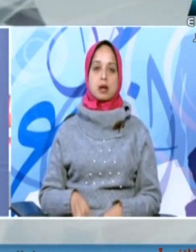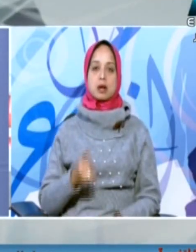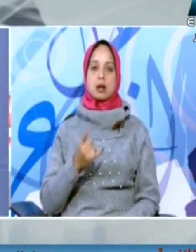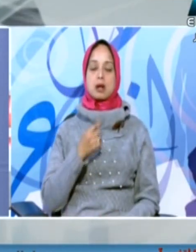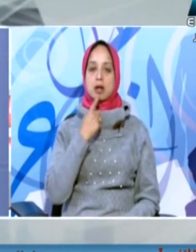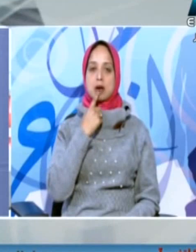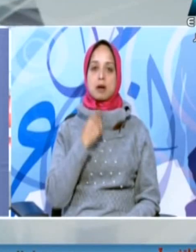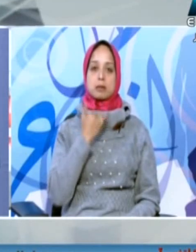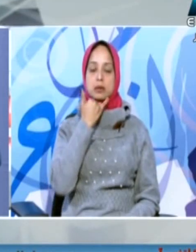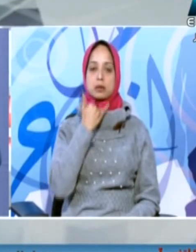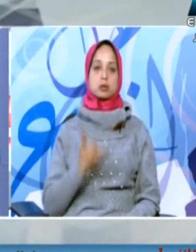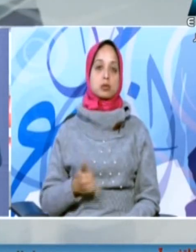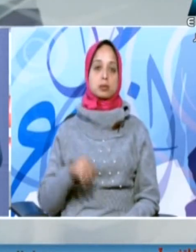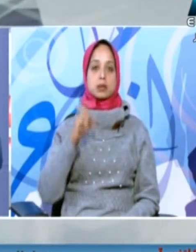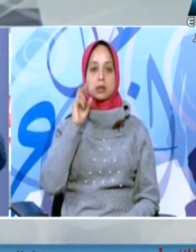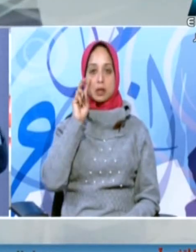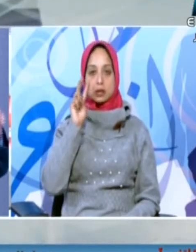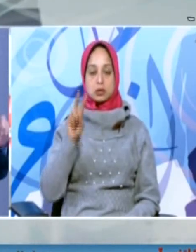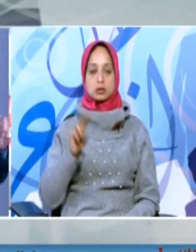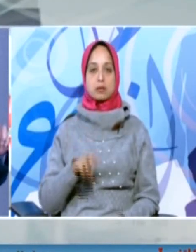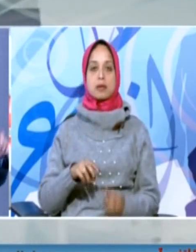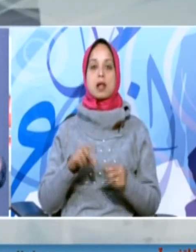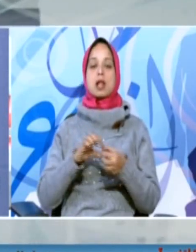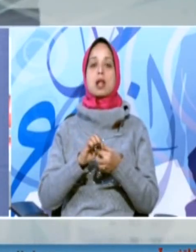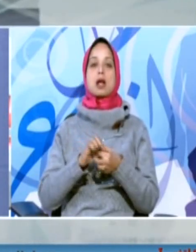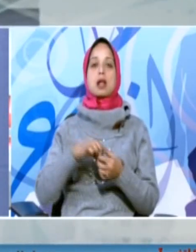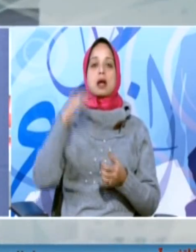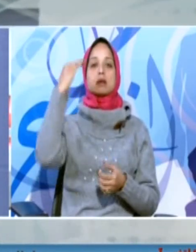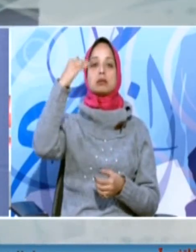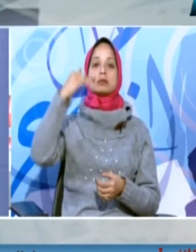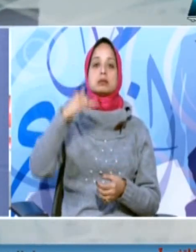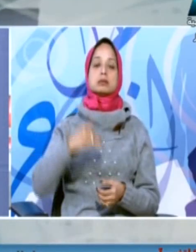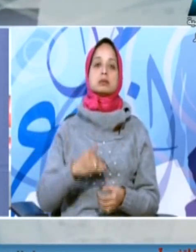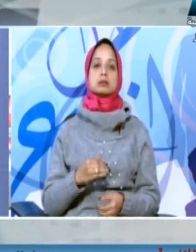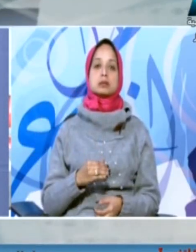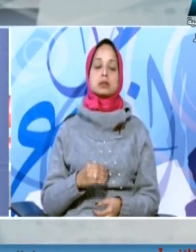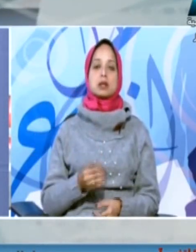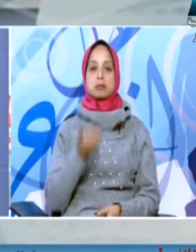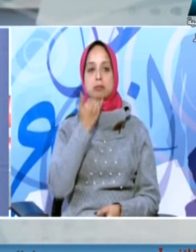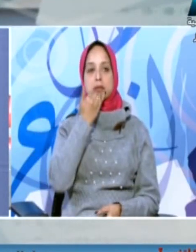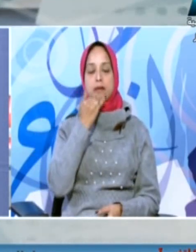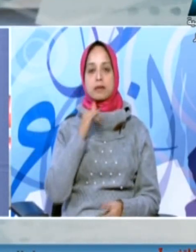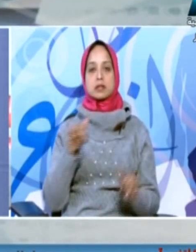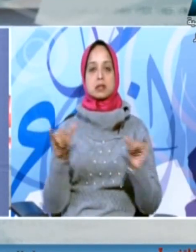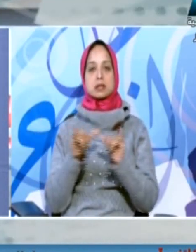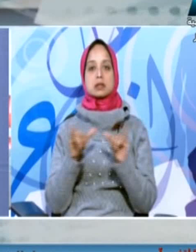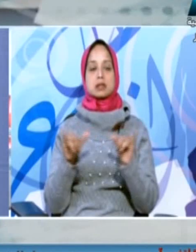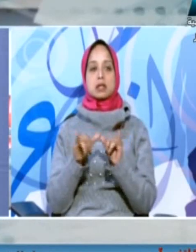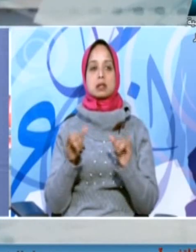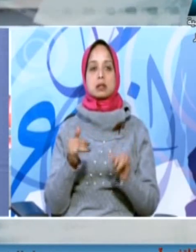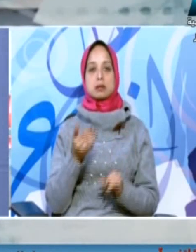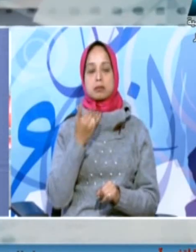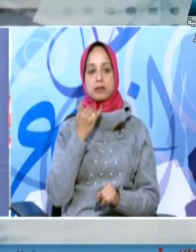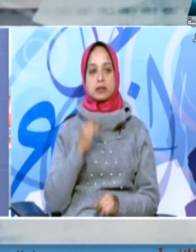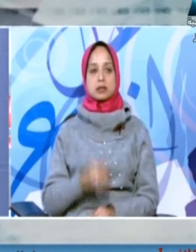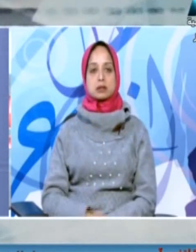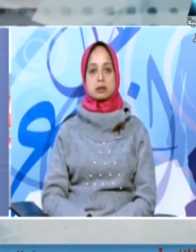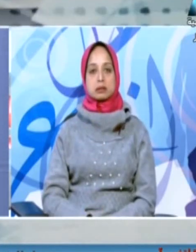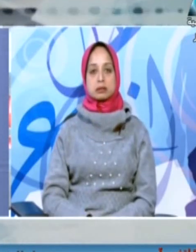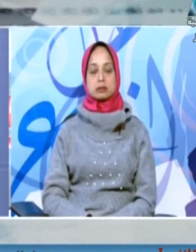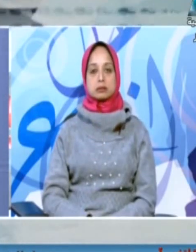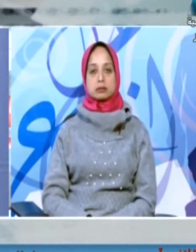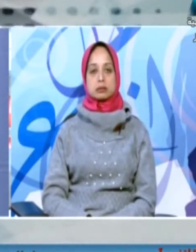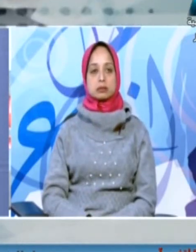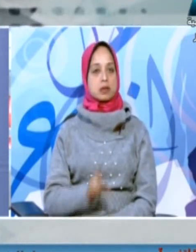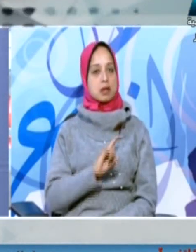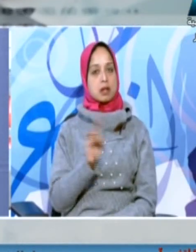انت هتخش هتلاقي الحلقات بالتسلسل واحد اثنين. انا ما عنديش نت، ولا ما عنديش نت. جهاز كمبيوتر في البيت؟